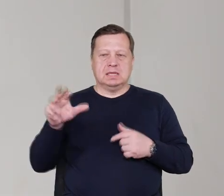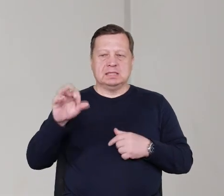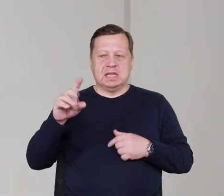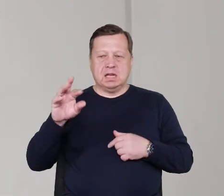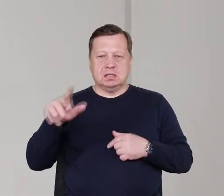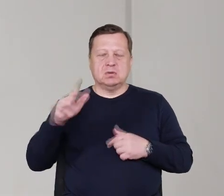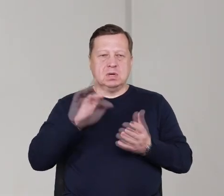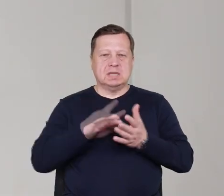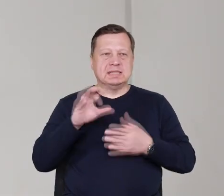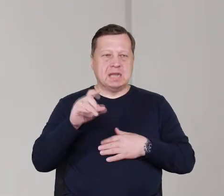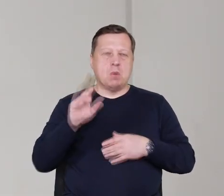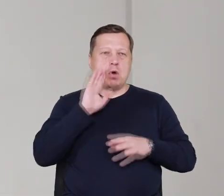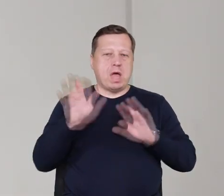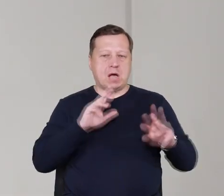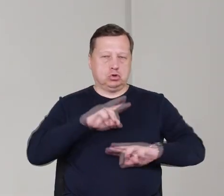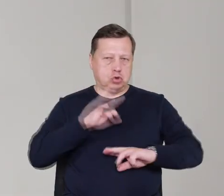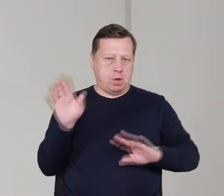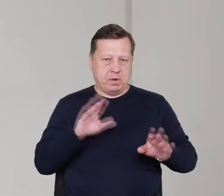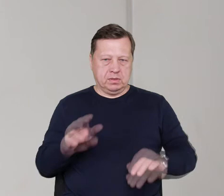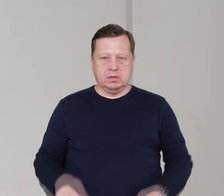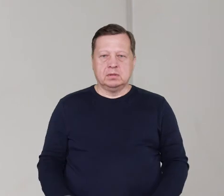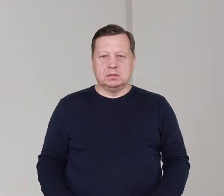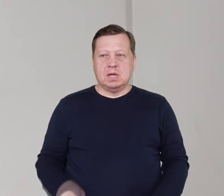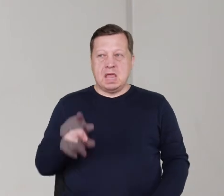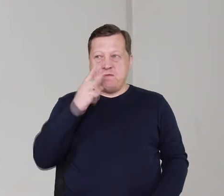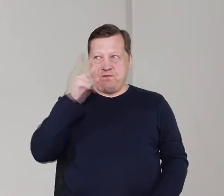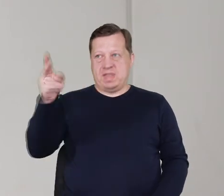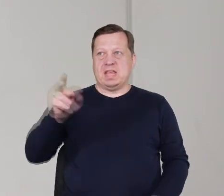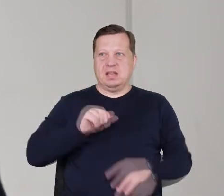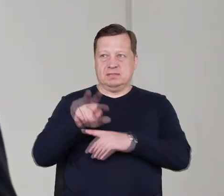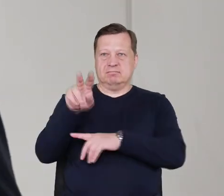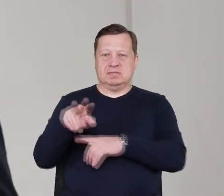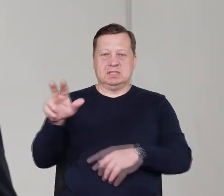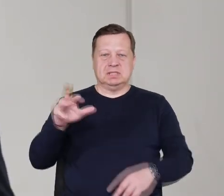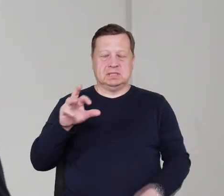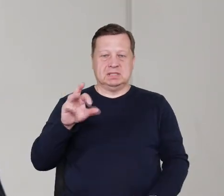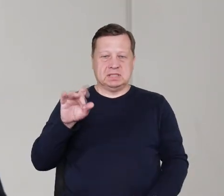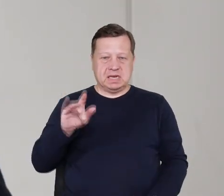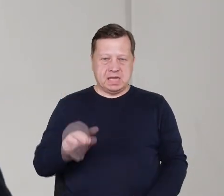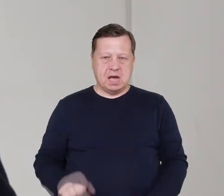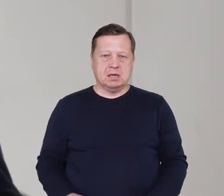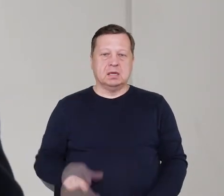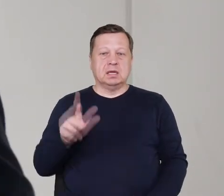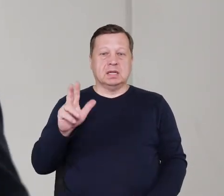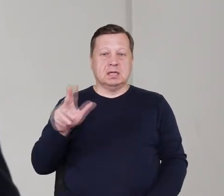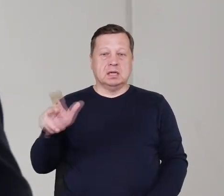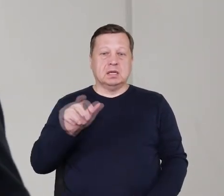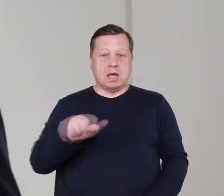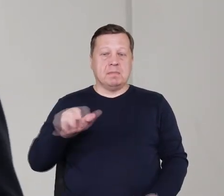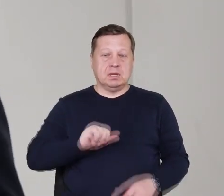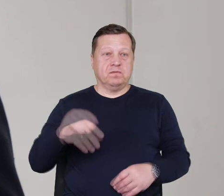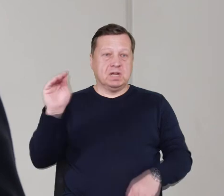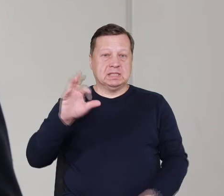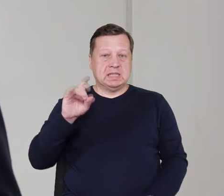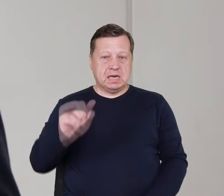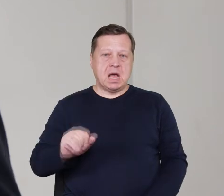akili z taki Sopot którego widać serię i w Kills jest więcej syryjczyków niż Turków już